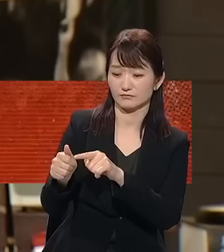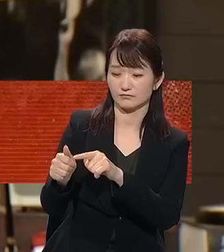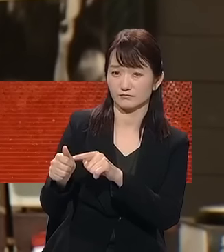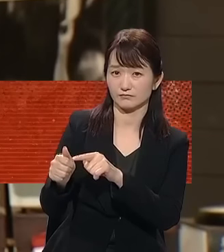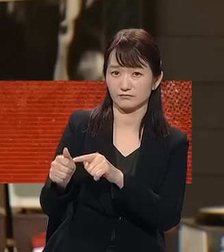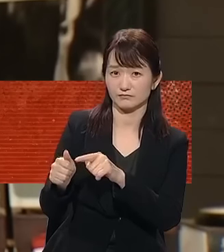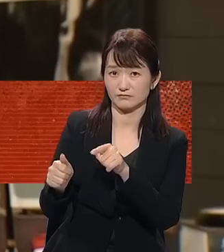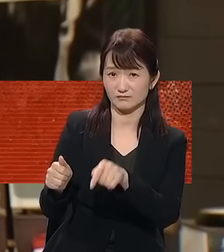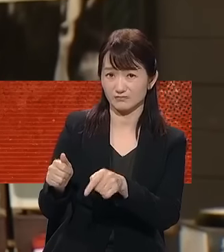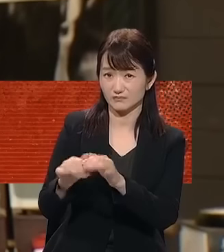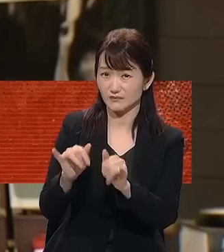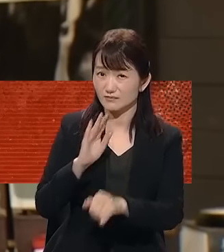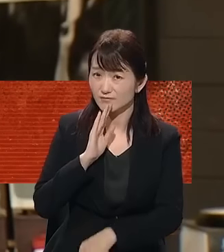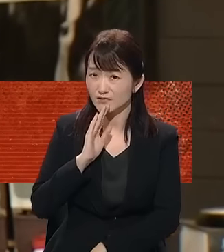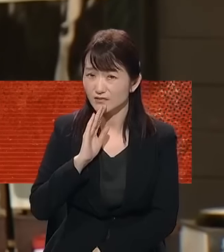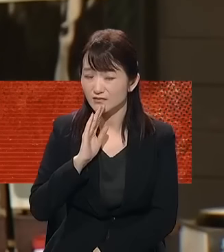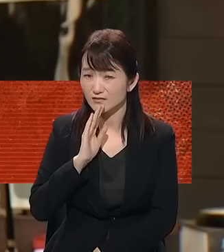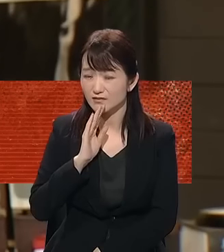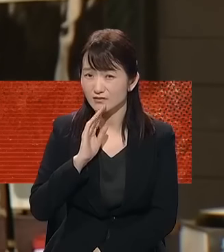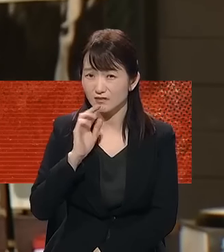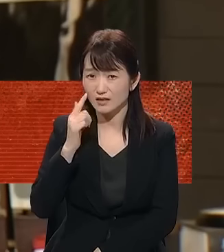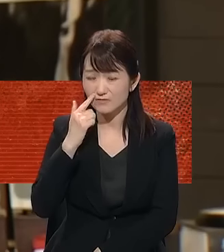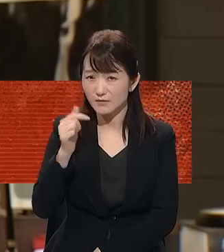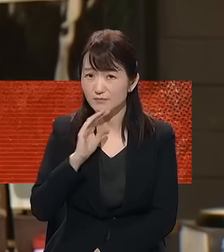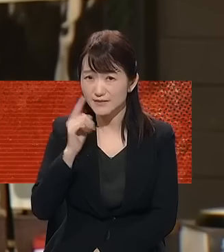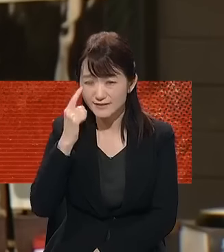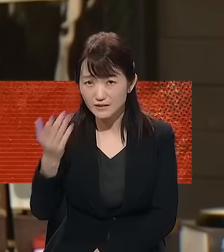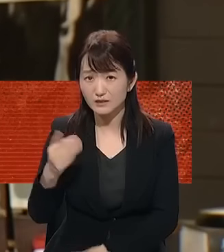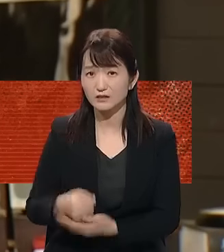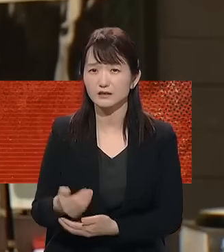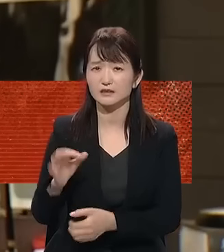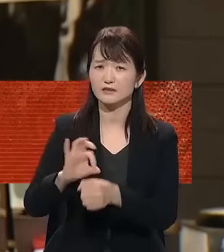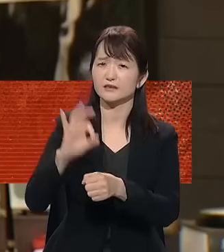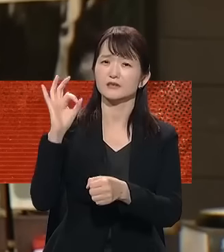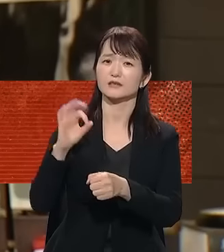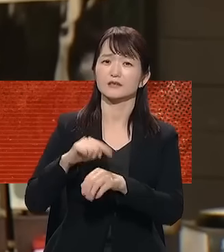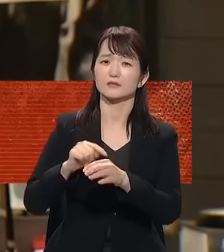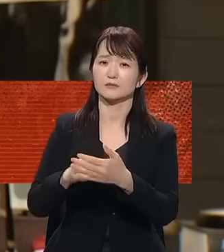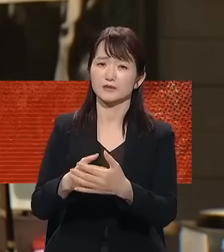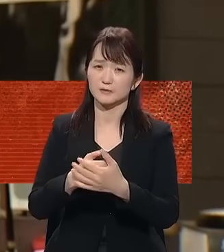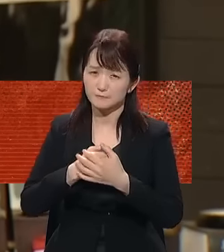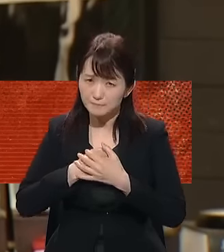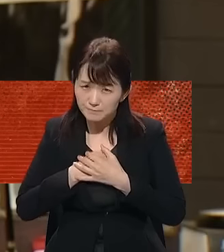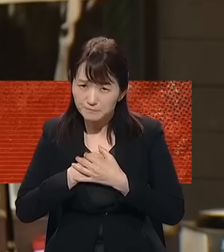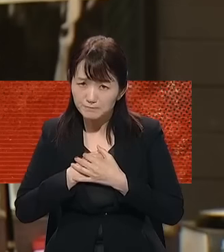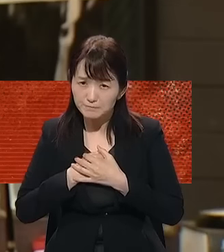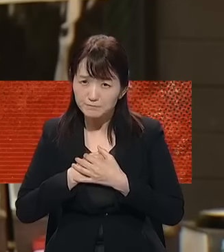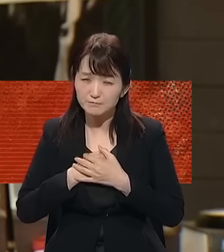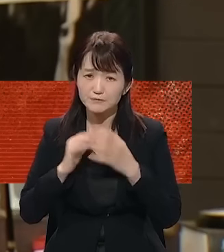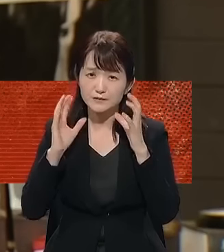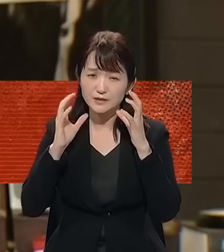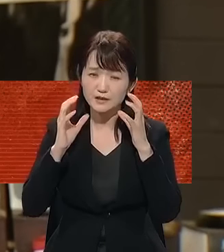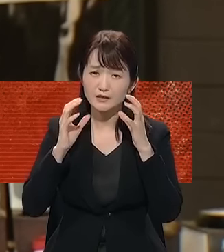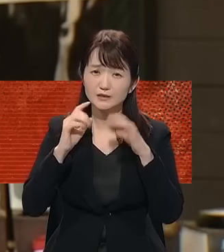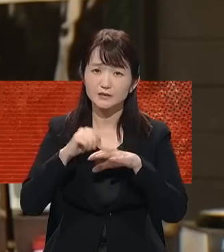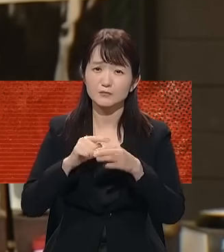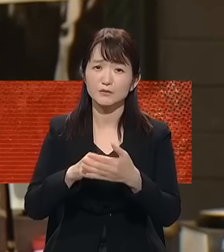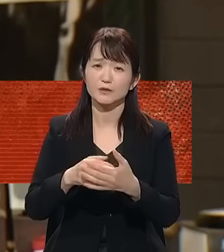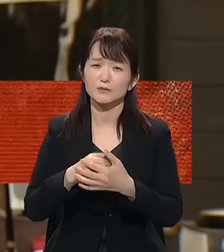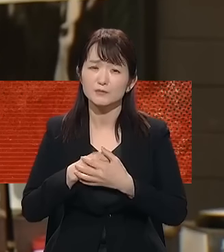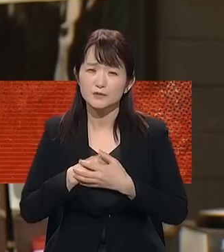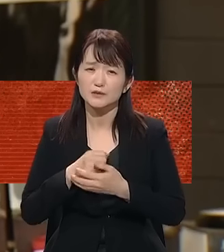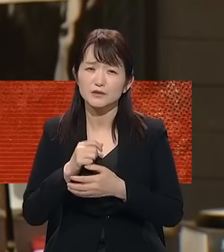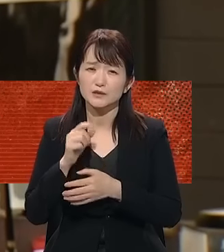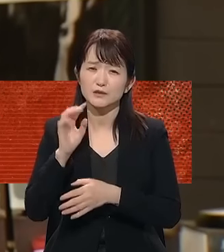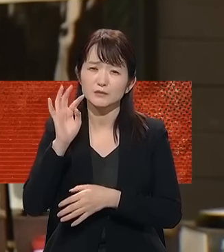그러고도 사람이야 아빠 어 지난 10년 동안 가슴에 품었던 우리 새끼 이제는 묻으려고 어 가슴에 묻으려고 몇 날